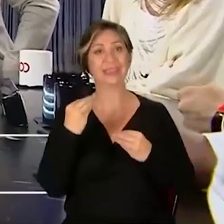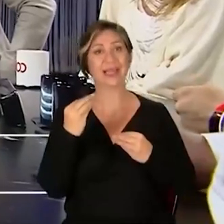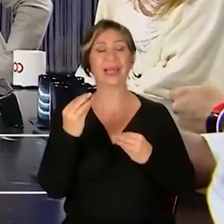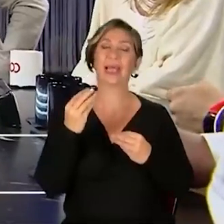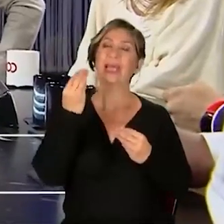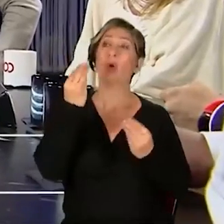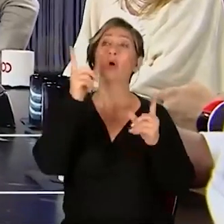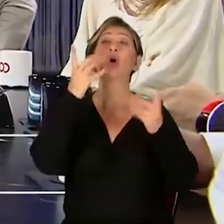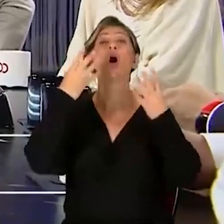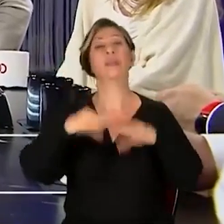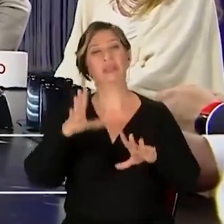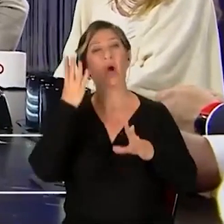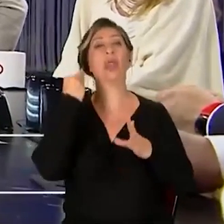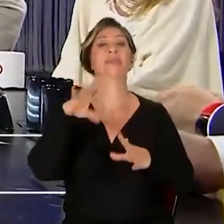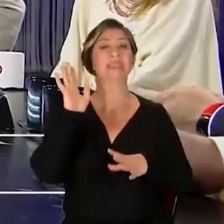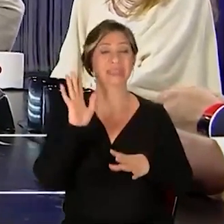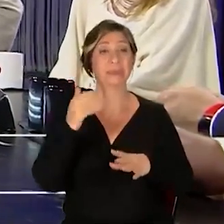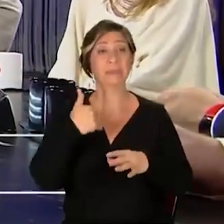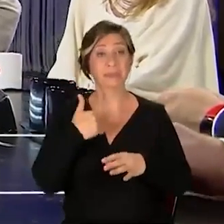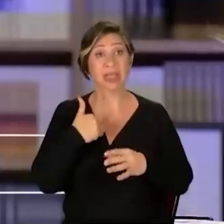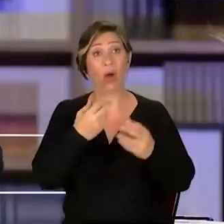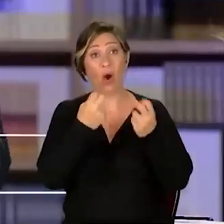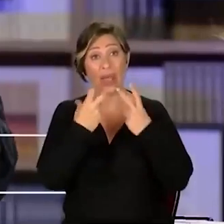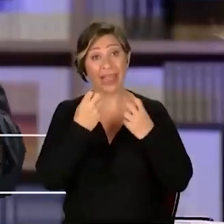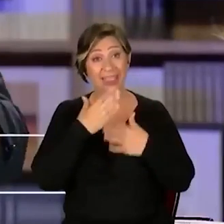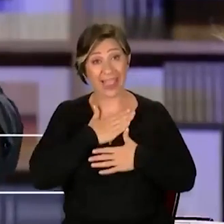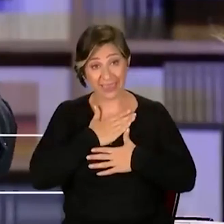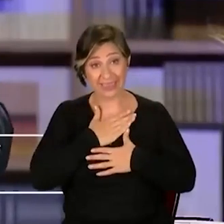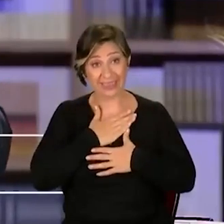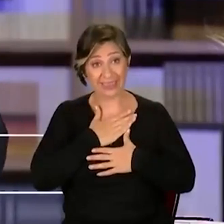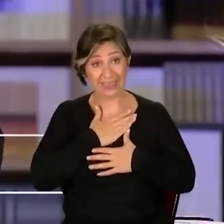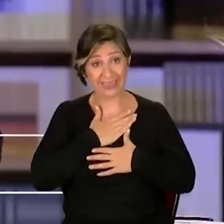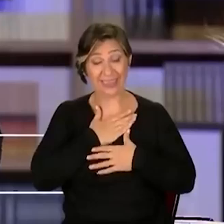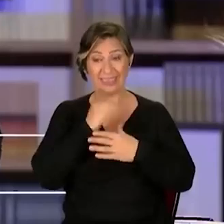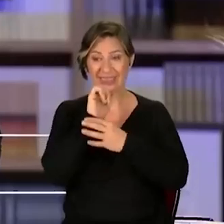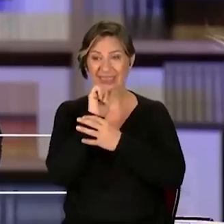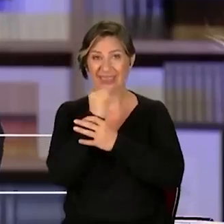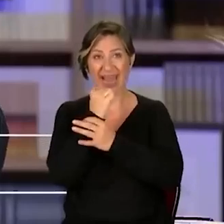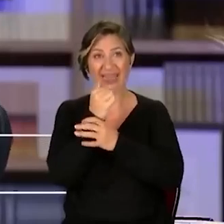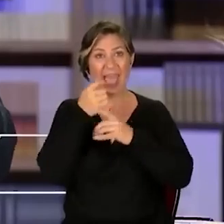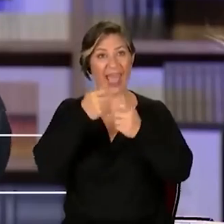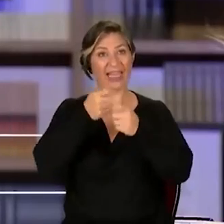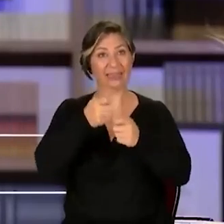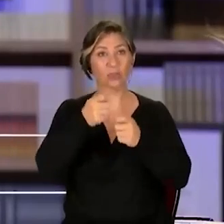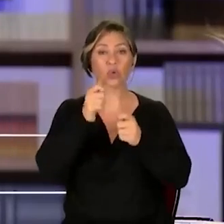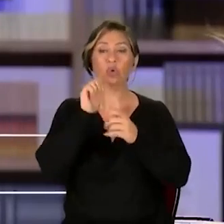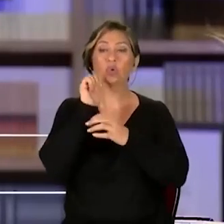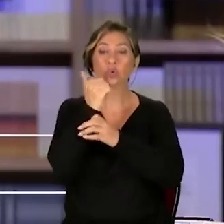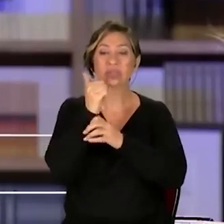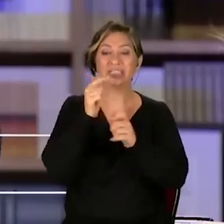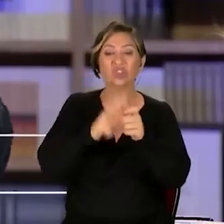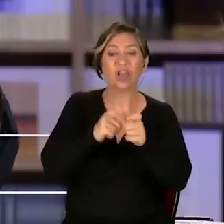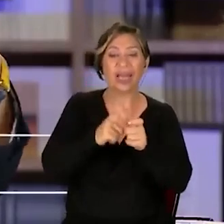İyi hocaya düşmezsen öğrenmezsin. Ve maalesef bize öğretenler, yani sanat eğitiminde usta çırak